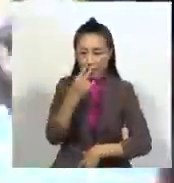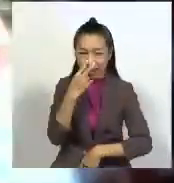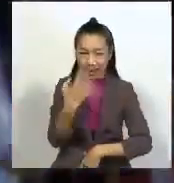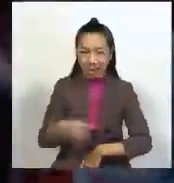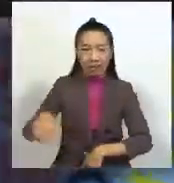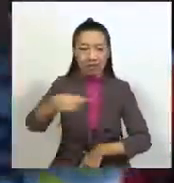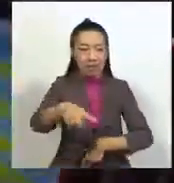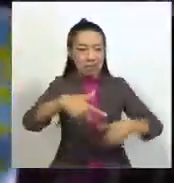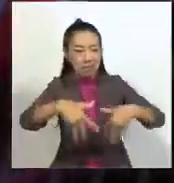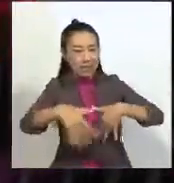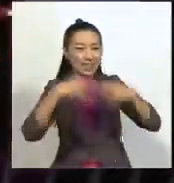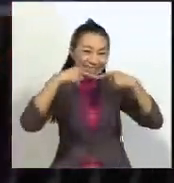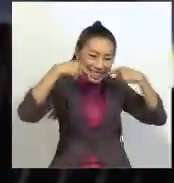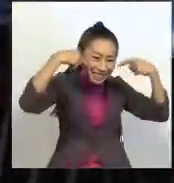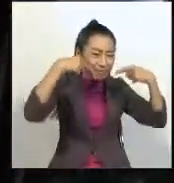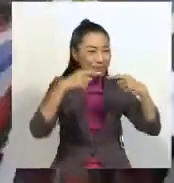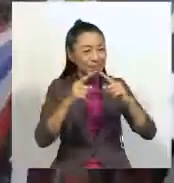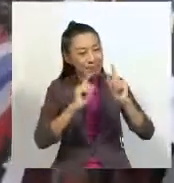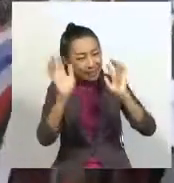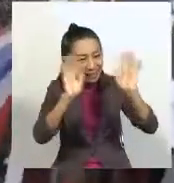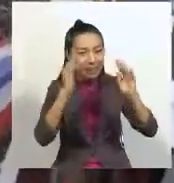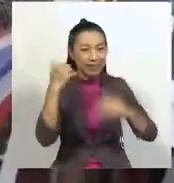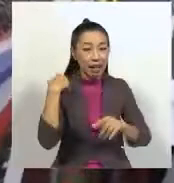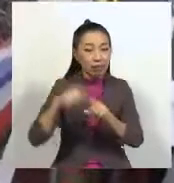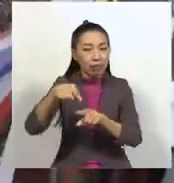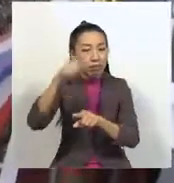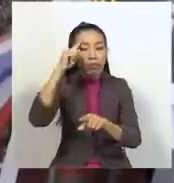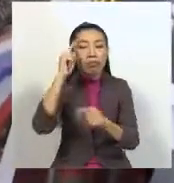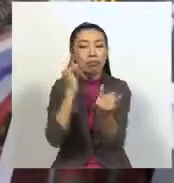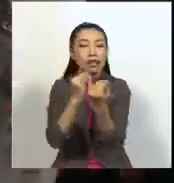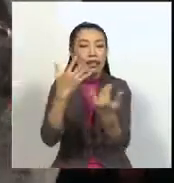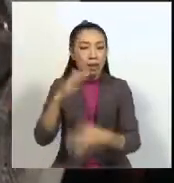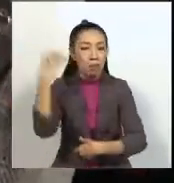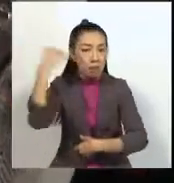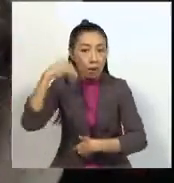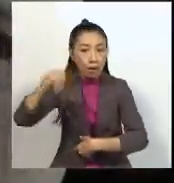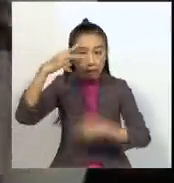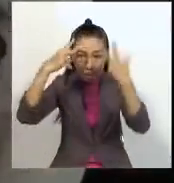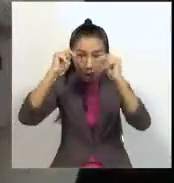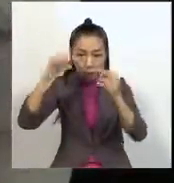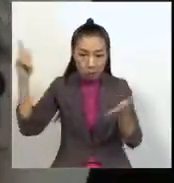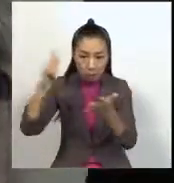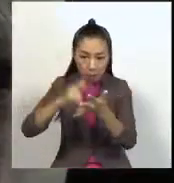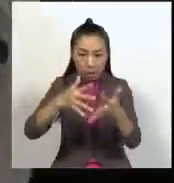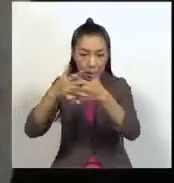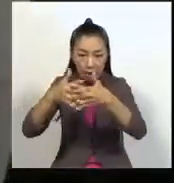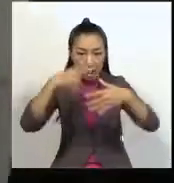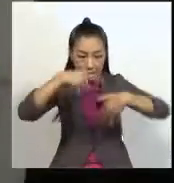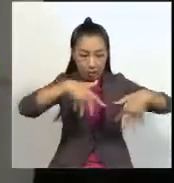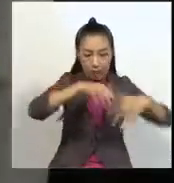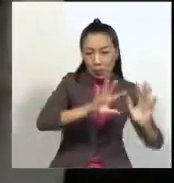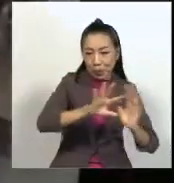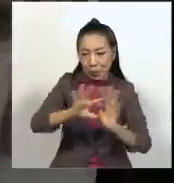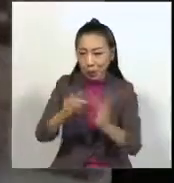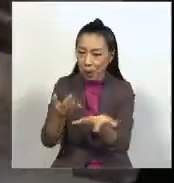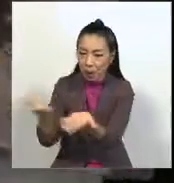คะหลายๆคนมีความคุ้นเคยค่ะเนื่องจากได้มาต้อนรับนายกรัฐมนตรีทุกครั้งที่เดินทางมาสหรัฐอเมริกาเลยค่ะ